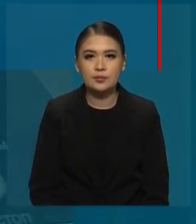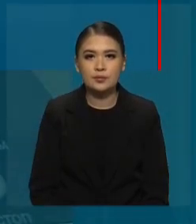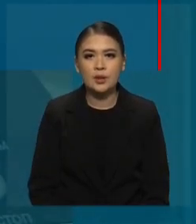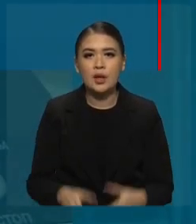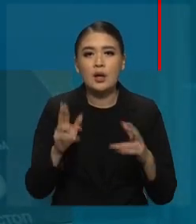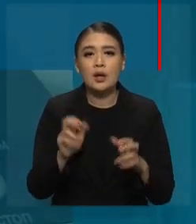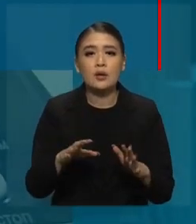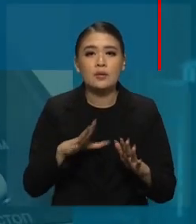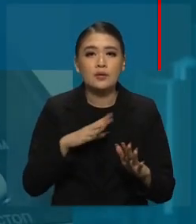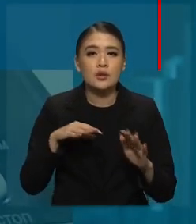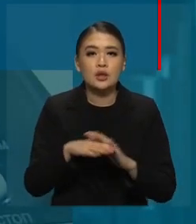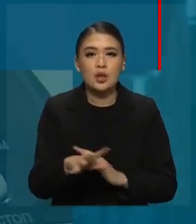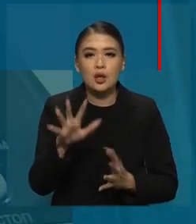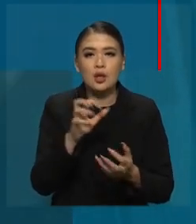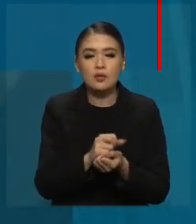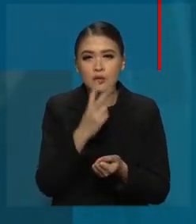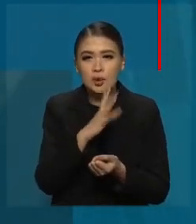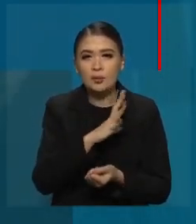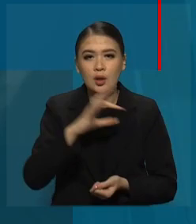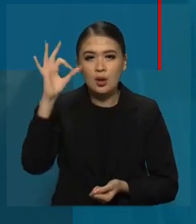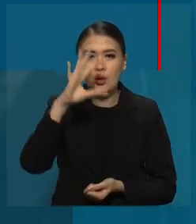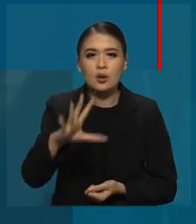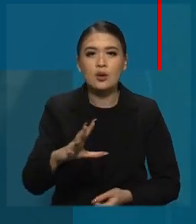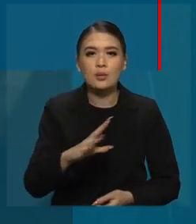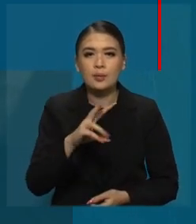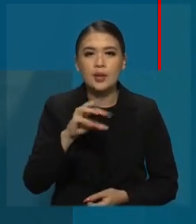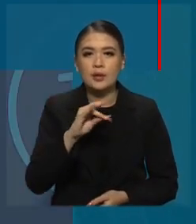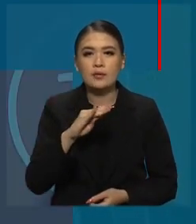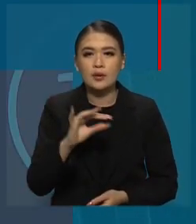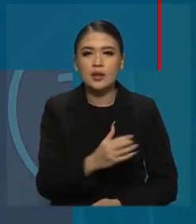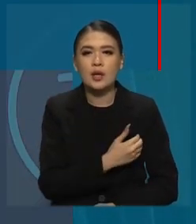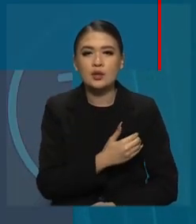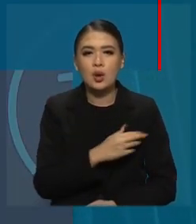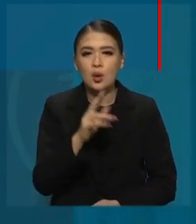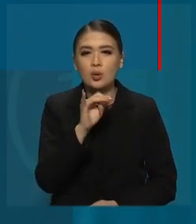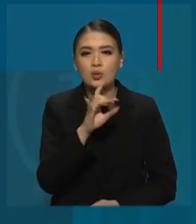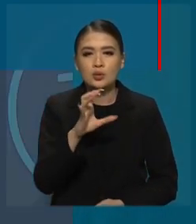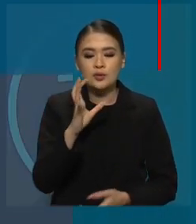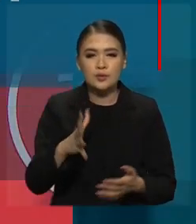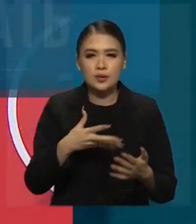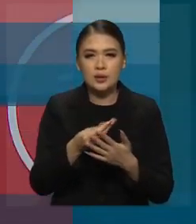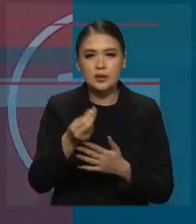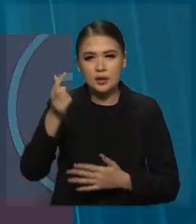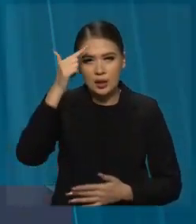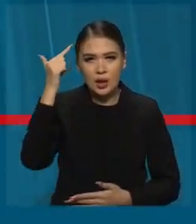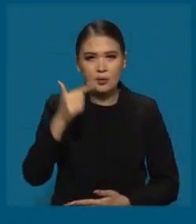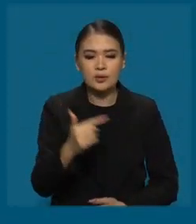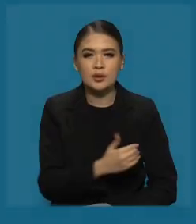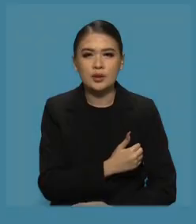Как выйти из долговой ловушки? Минфин намерен провести массовые курсы финансовой грамотности.